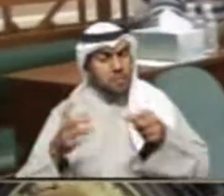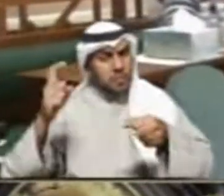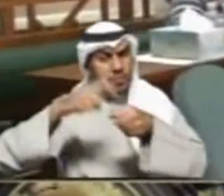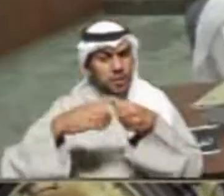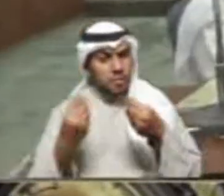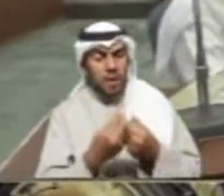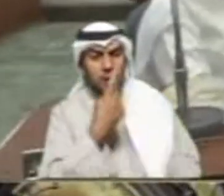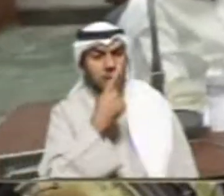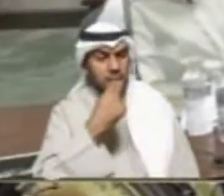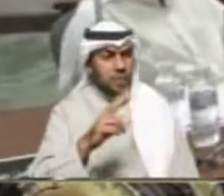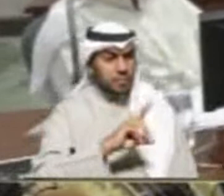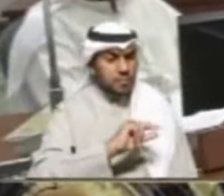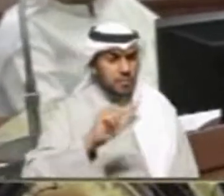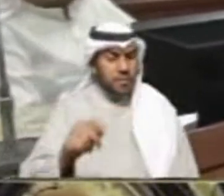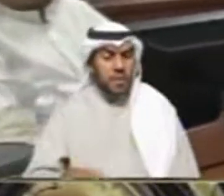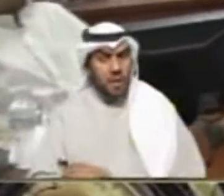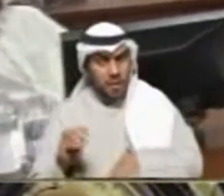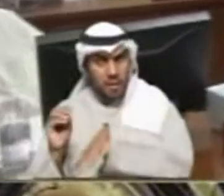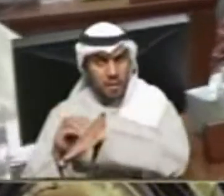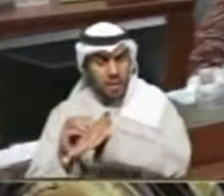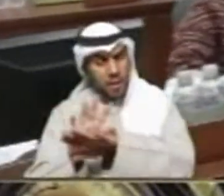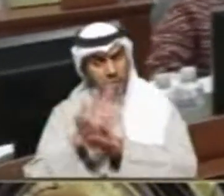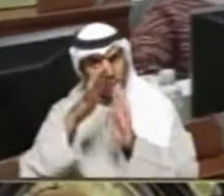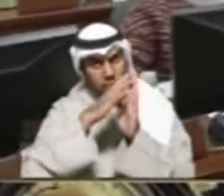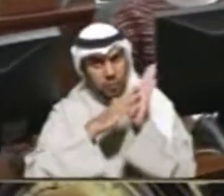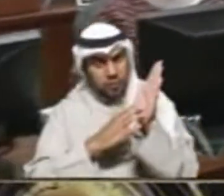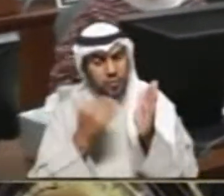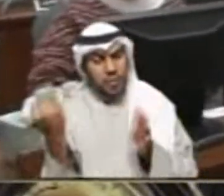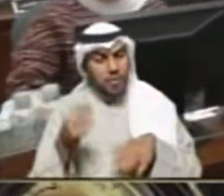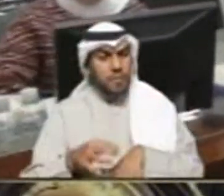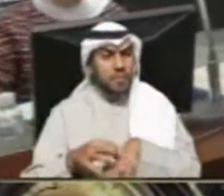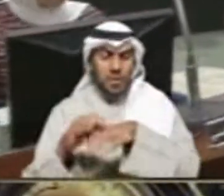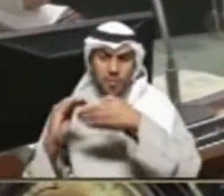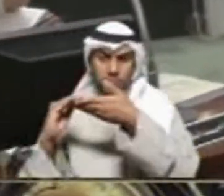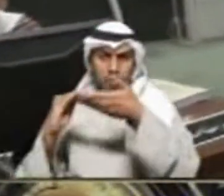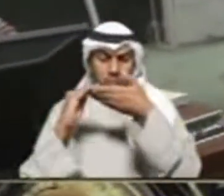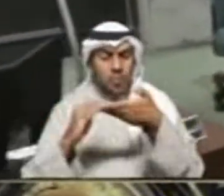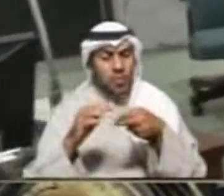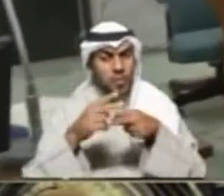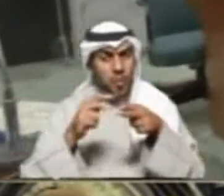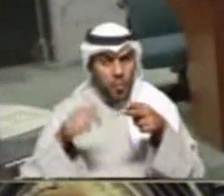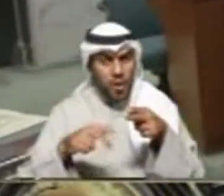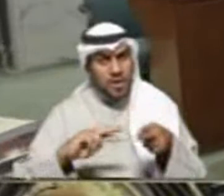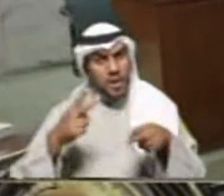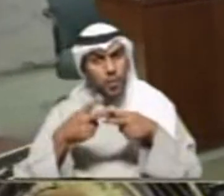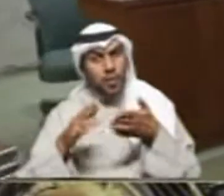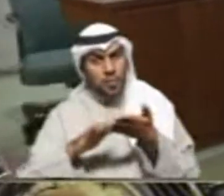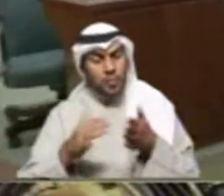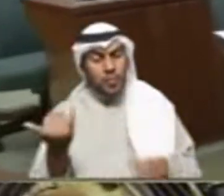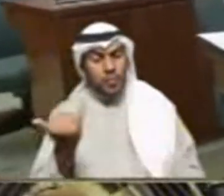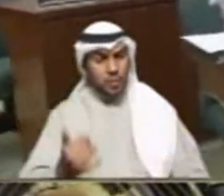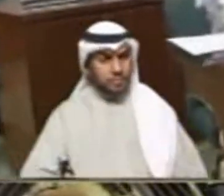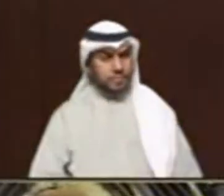اتخاذ القرارات ورفع التوصيات لخدمة المواطن والمقيم في كل ما يخص الشأن